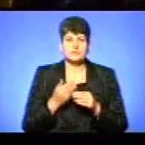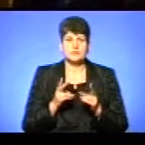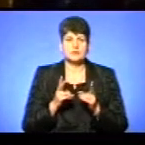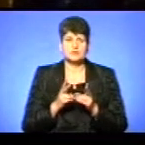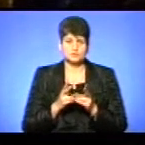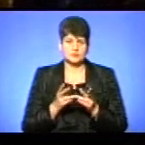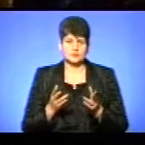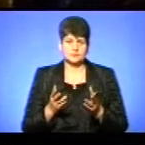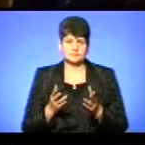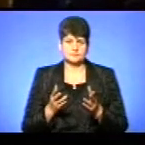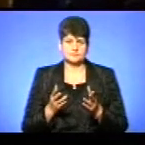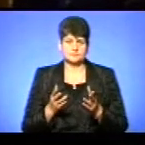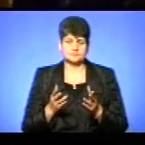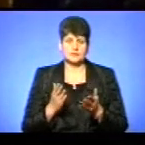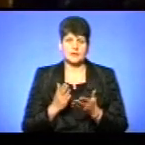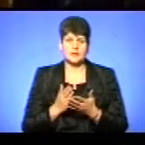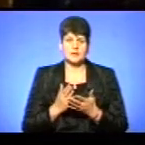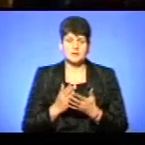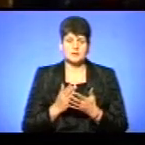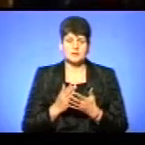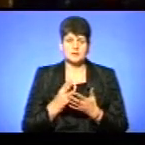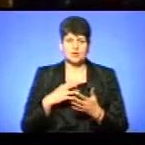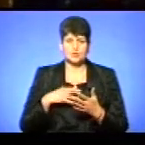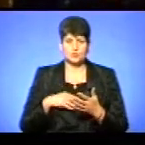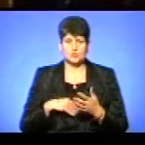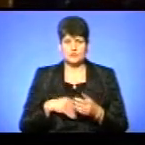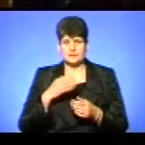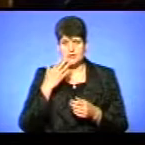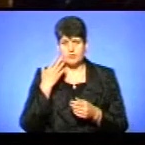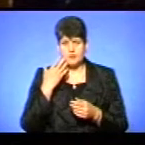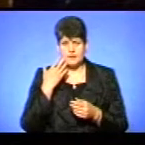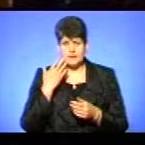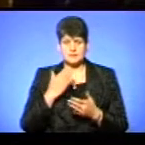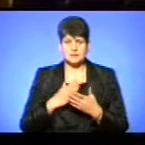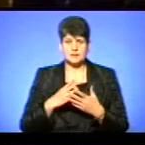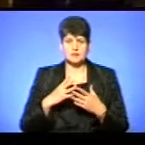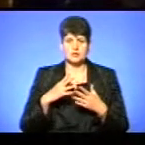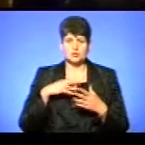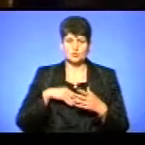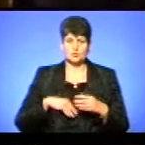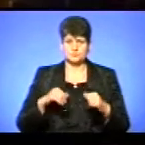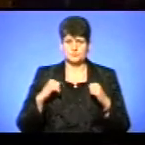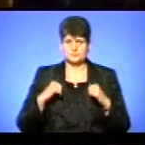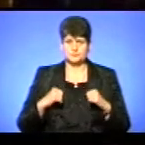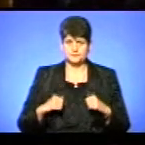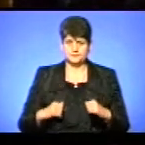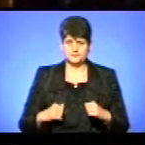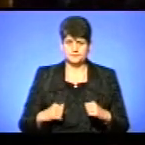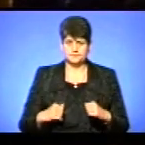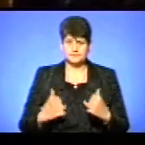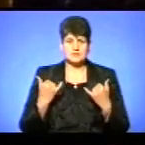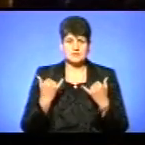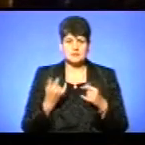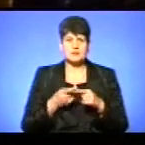зустрічей мати душевне полегшення, мати душевну розраду, тому що зараз